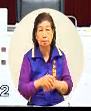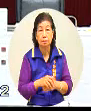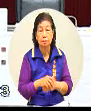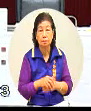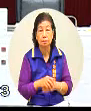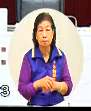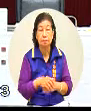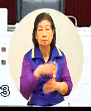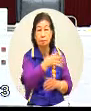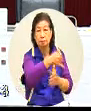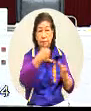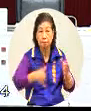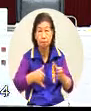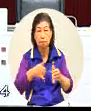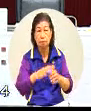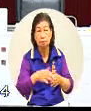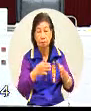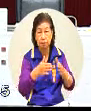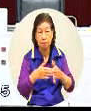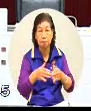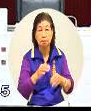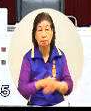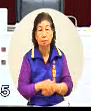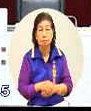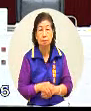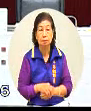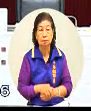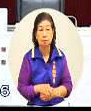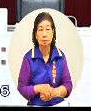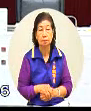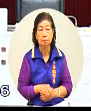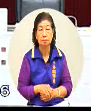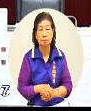有要再进来？好。